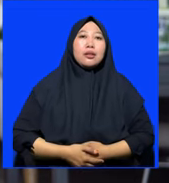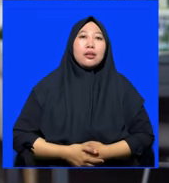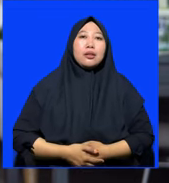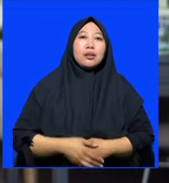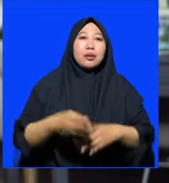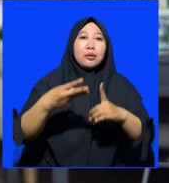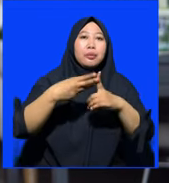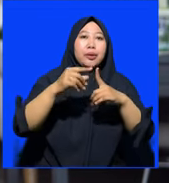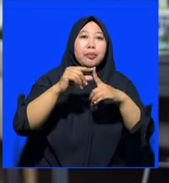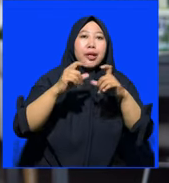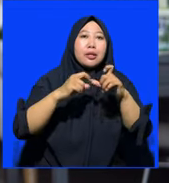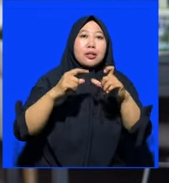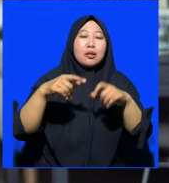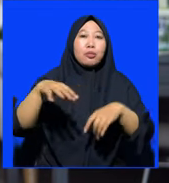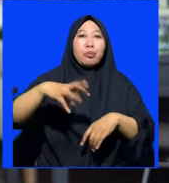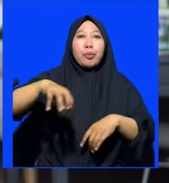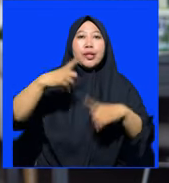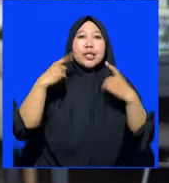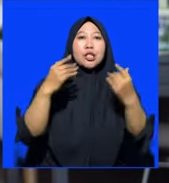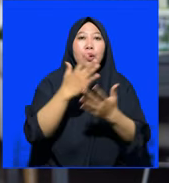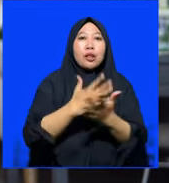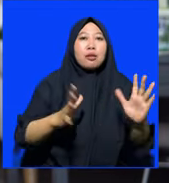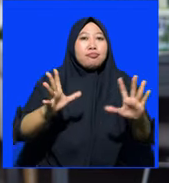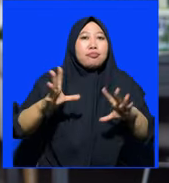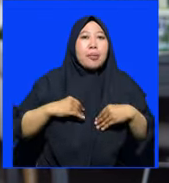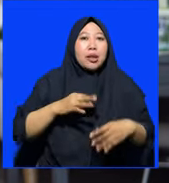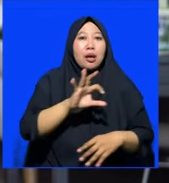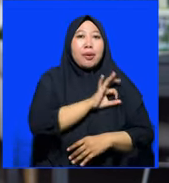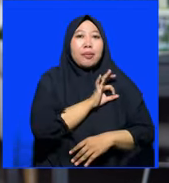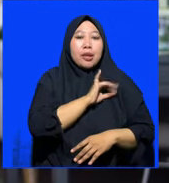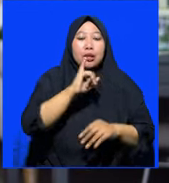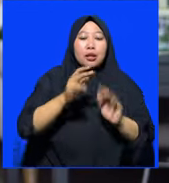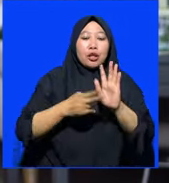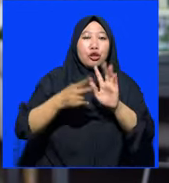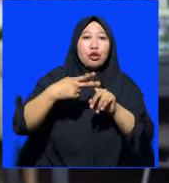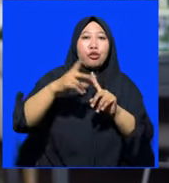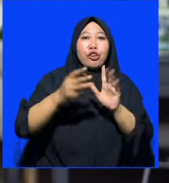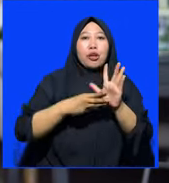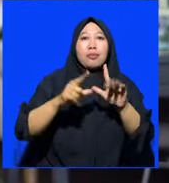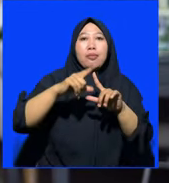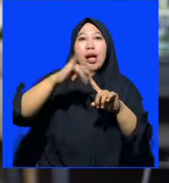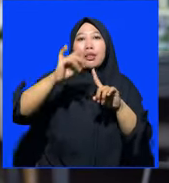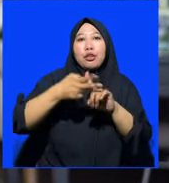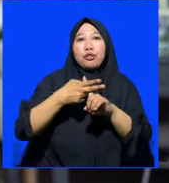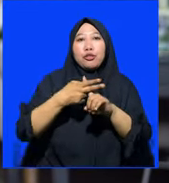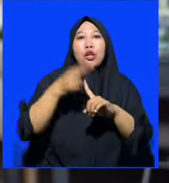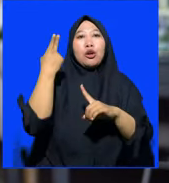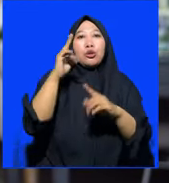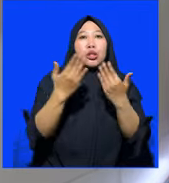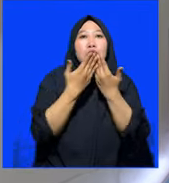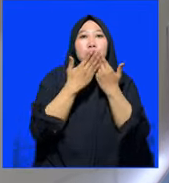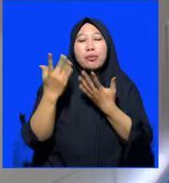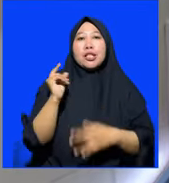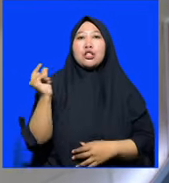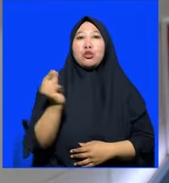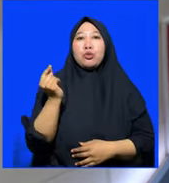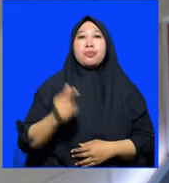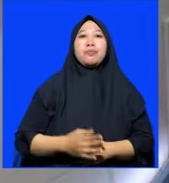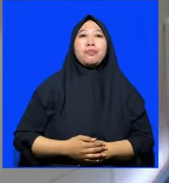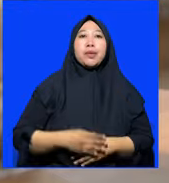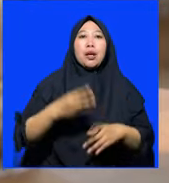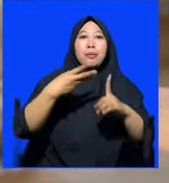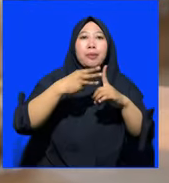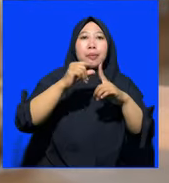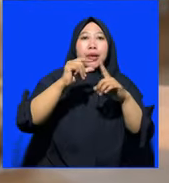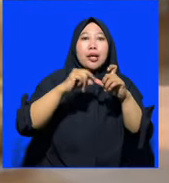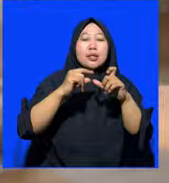BPS Provinsi Jawa Tengah memperoleh predikat informatif dalam keterbukaan informasi publik. BPS